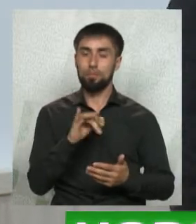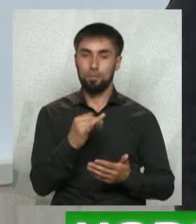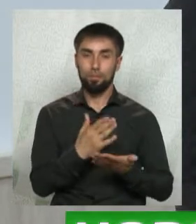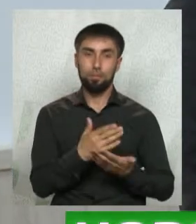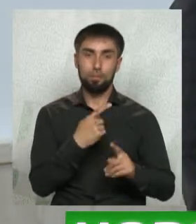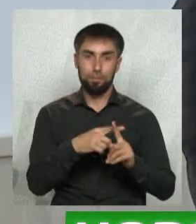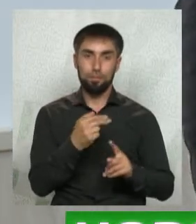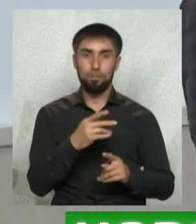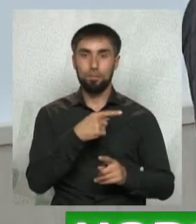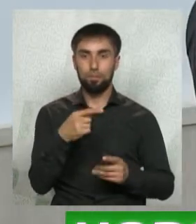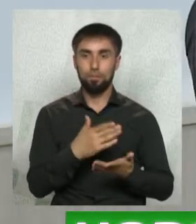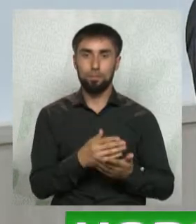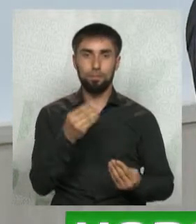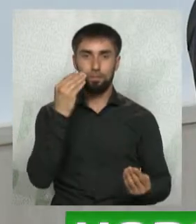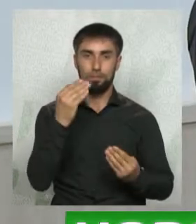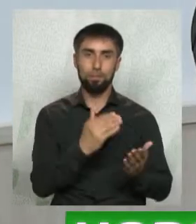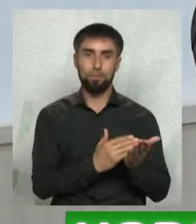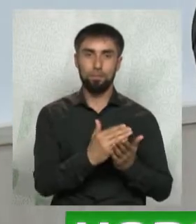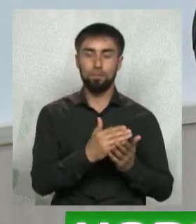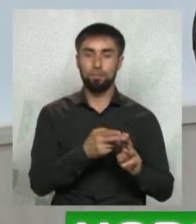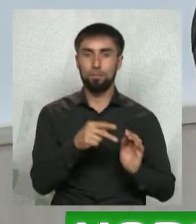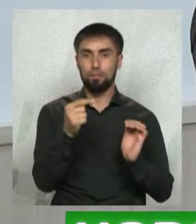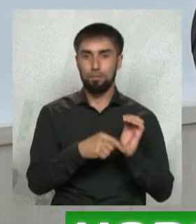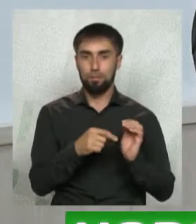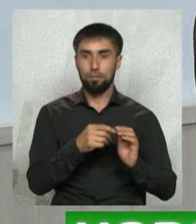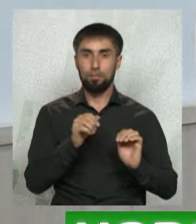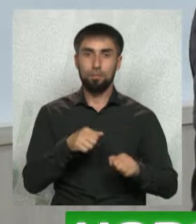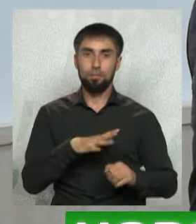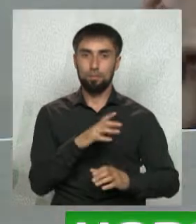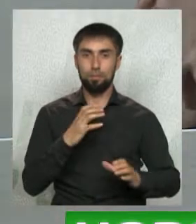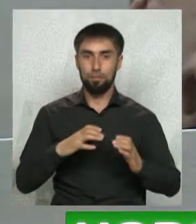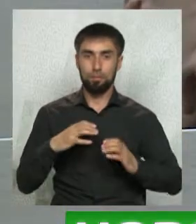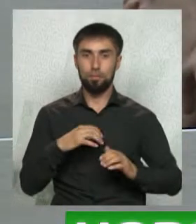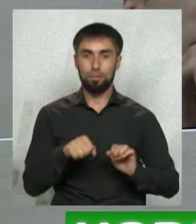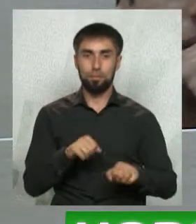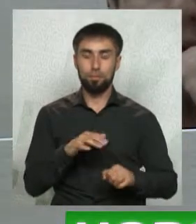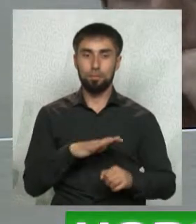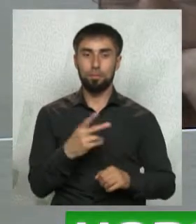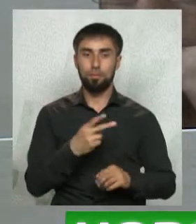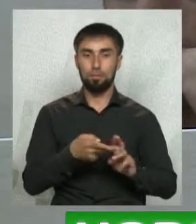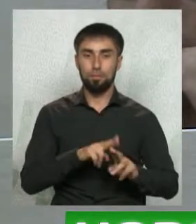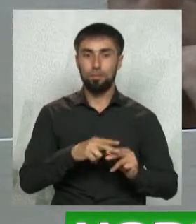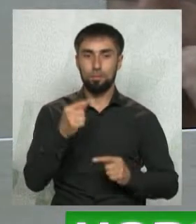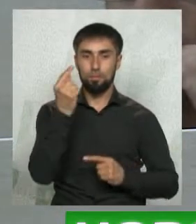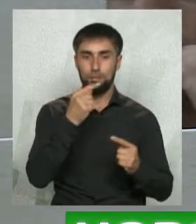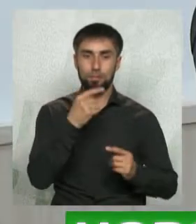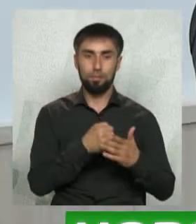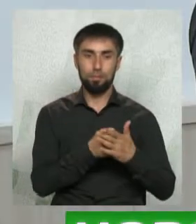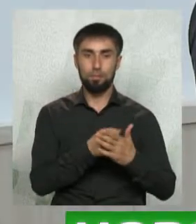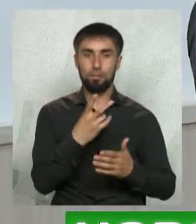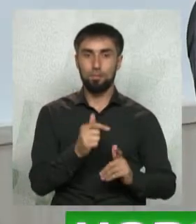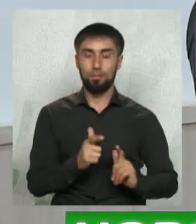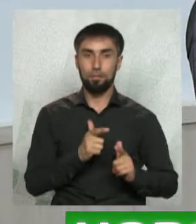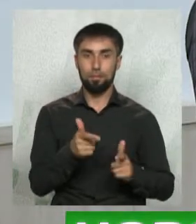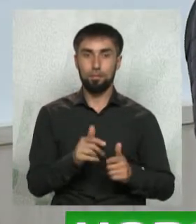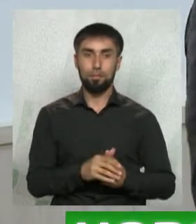существуют. Например, повышение коррупции, то есть в университетах, возможно. Второе – это психологическое давление на